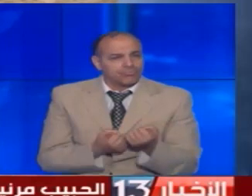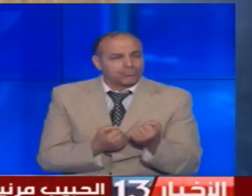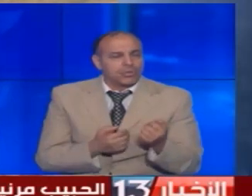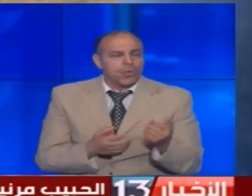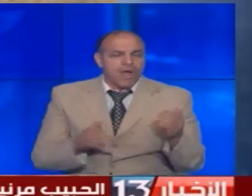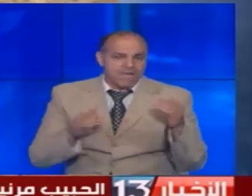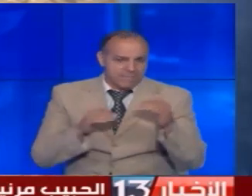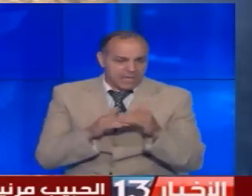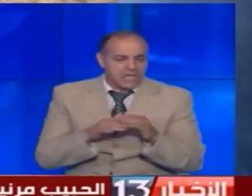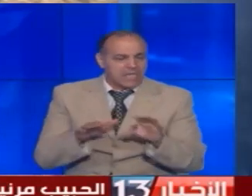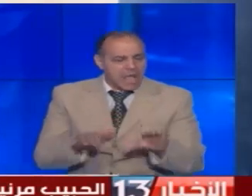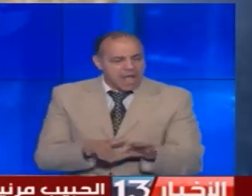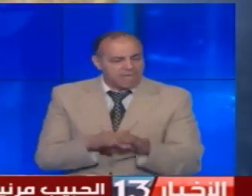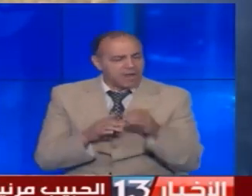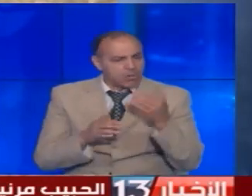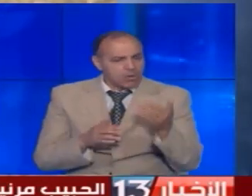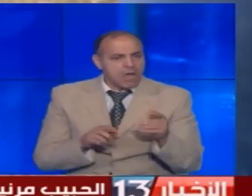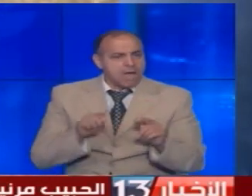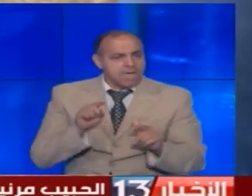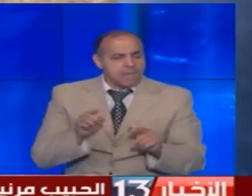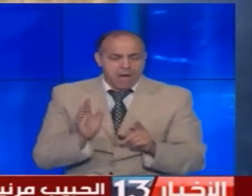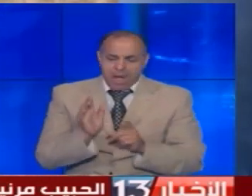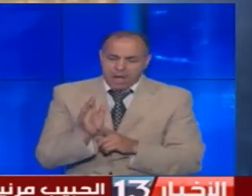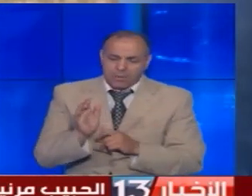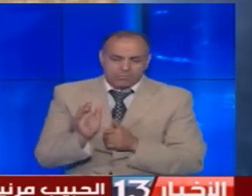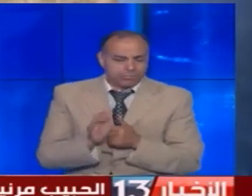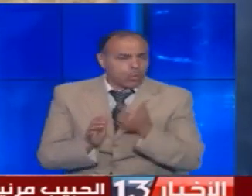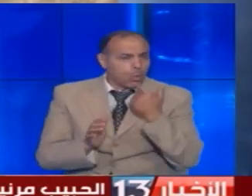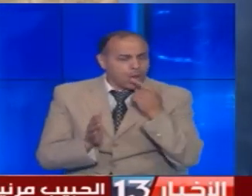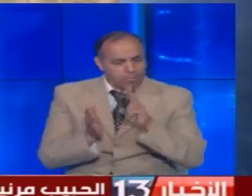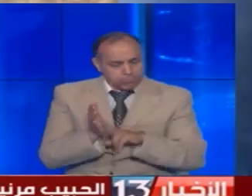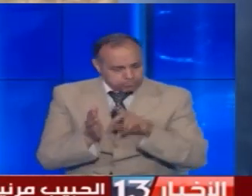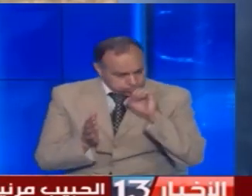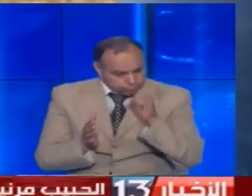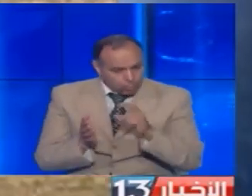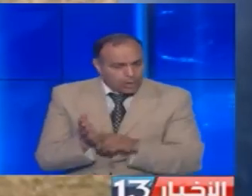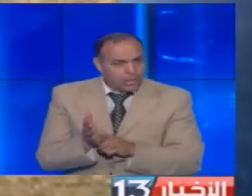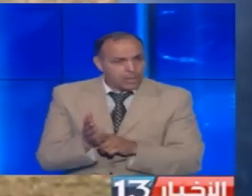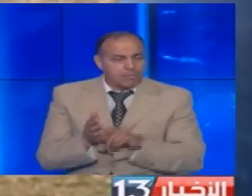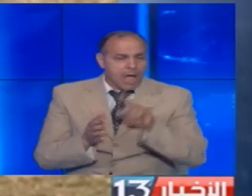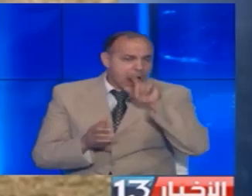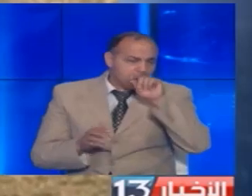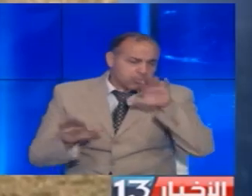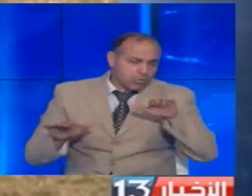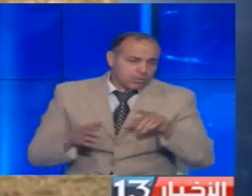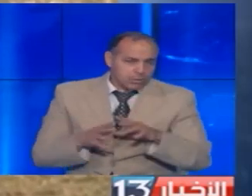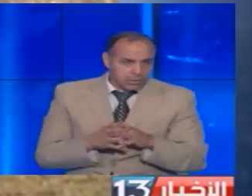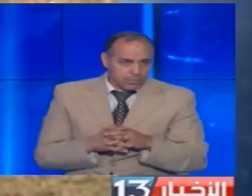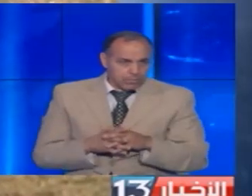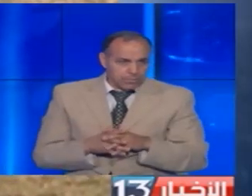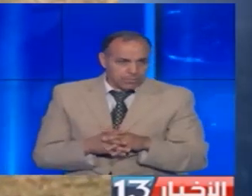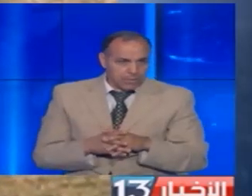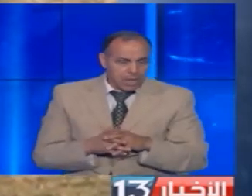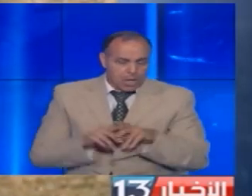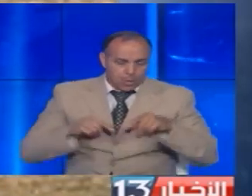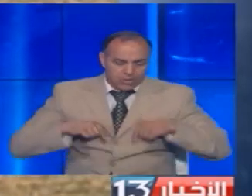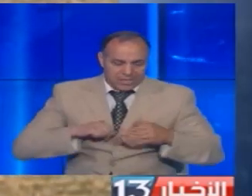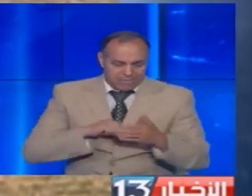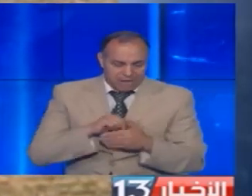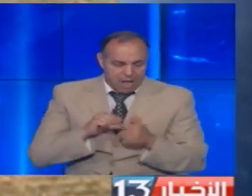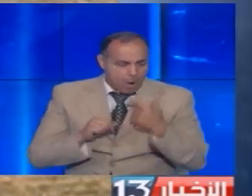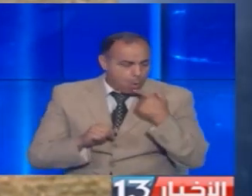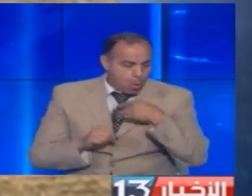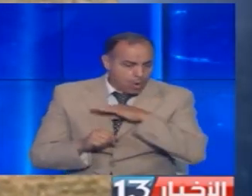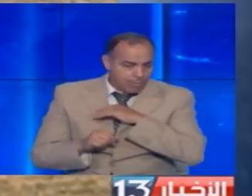سهرات، حفلات ليلية، هناك قوانين صادرة صارمة في يخص الطيور. وزارة الفلاحة، إدارة العامة